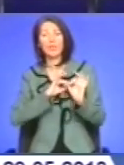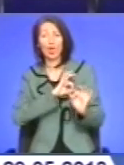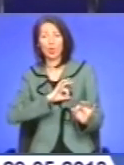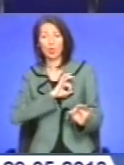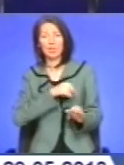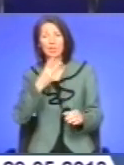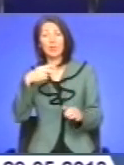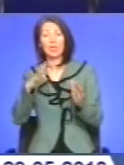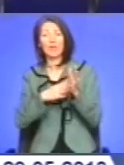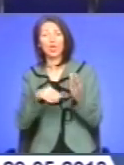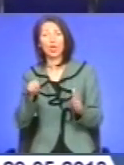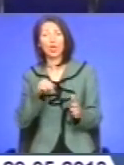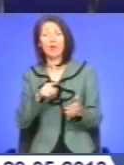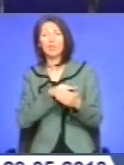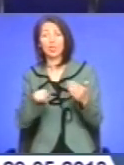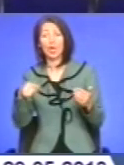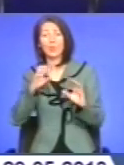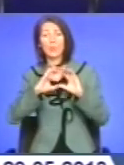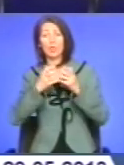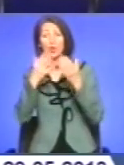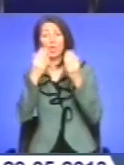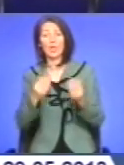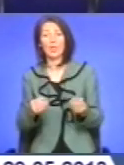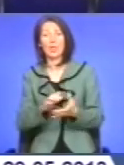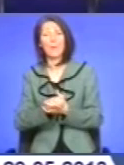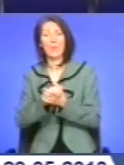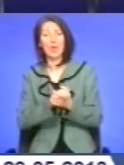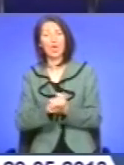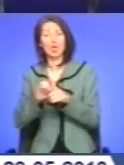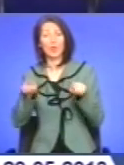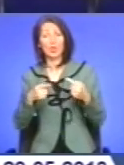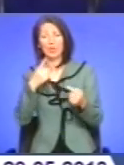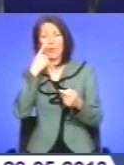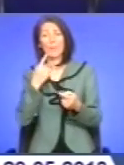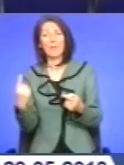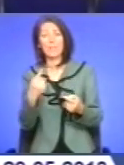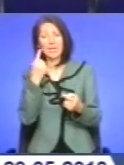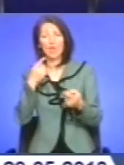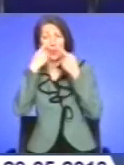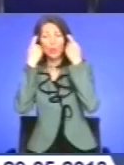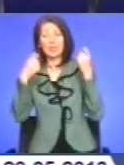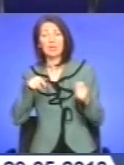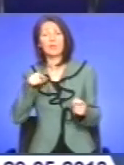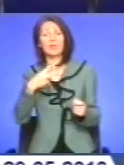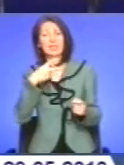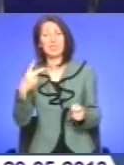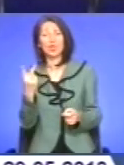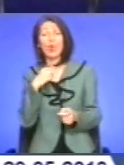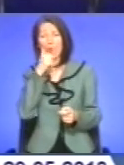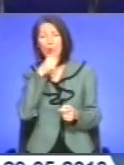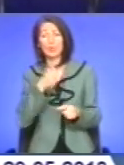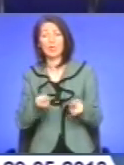29 травня відзначають Міжнародний день миротворців. Уперше його проголосили у 2002 році. Таким